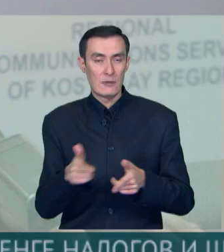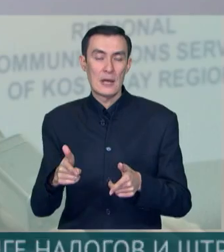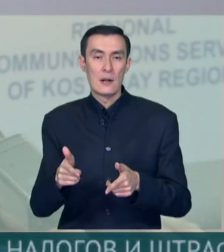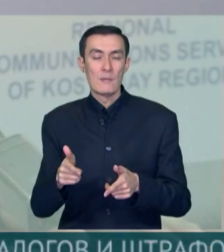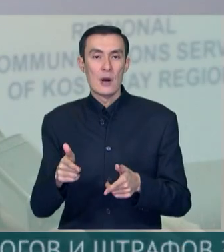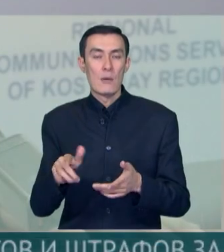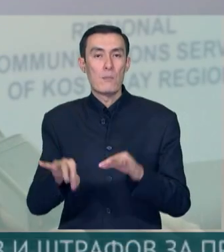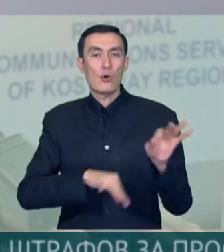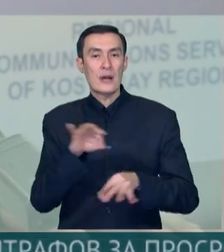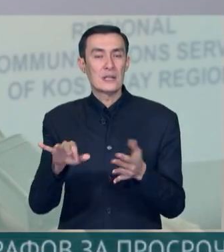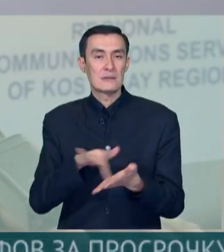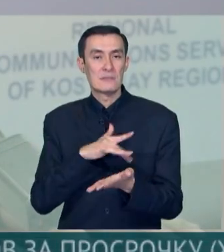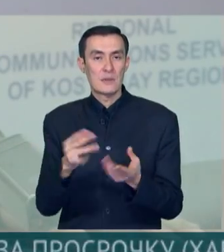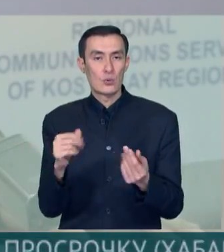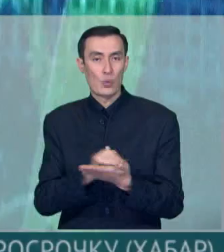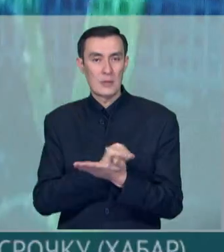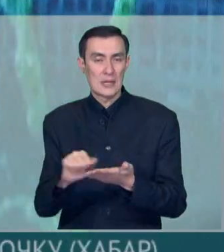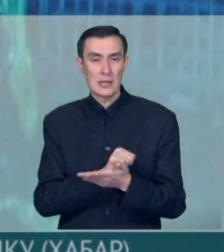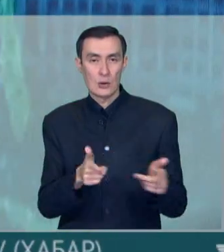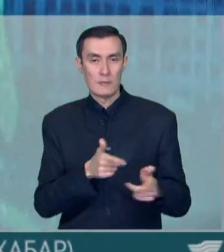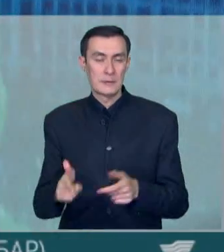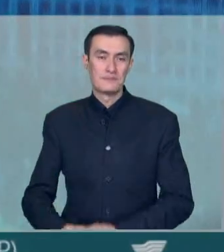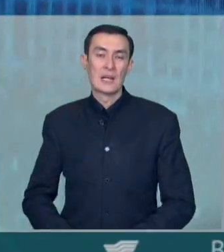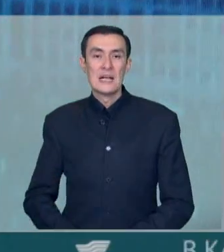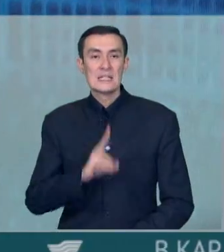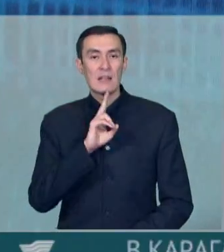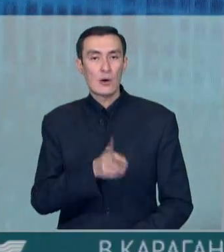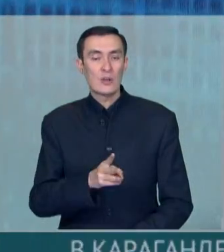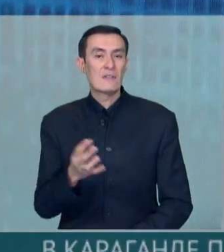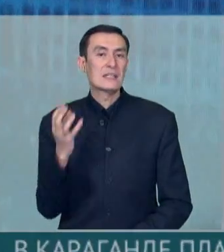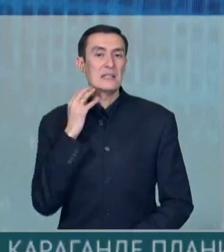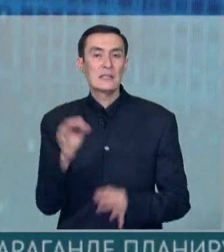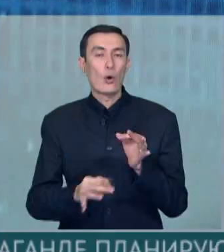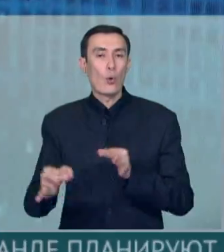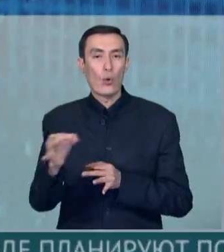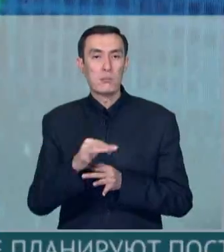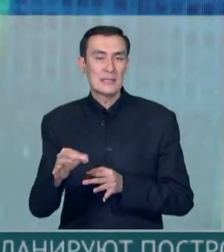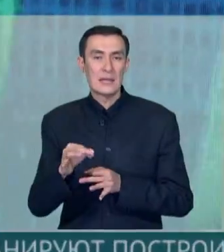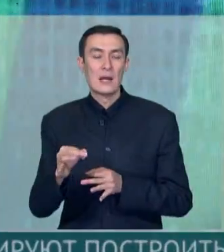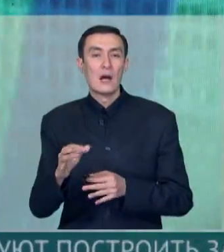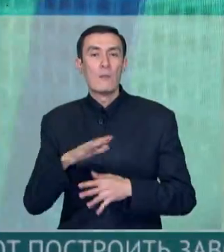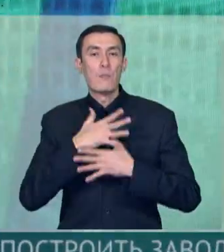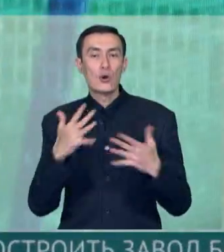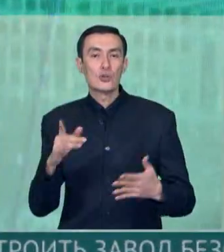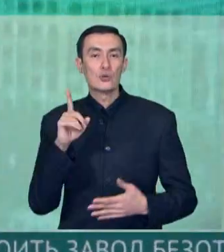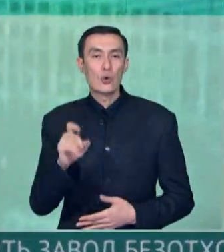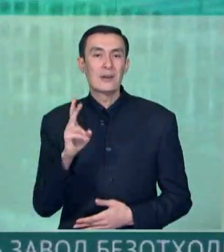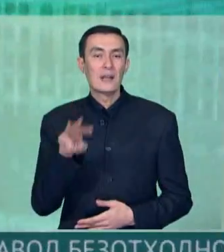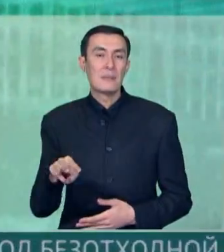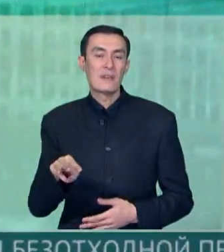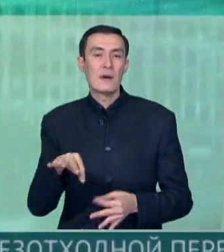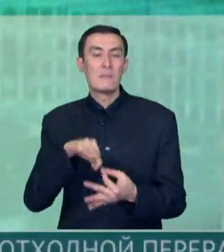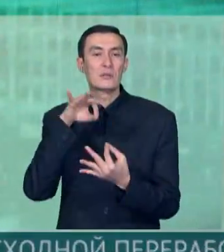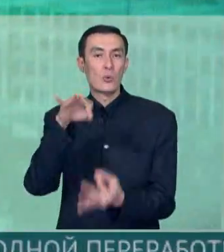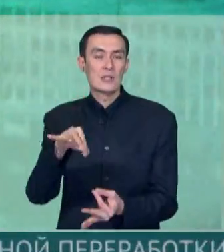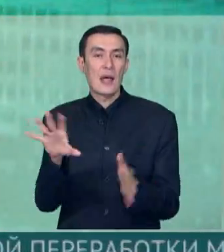проектно-сметная документация разрабатывается. За 2 года в Кызылординской области взято на баланс свыше 100 километров